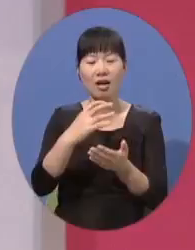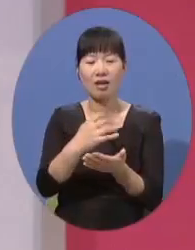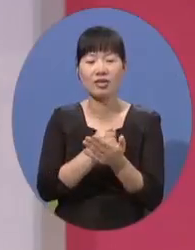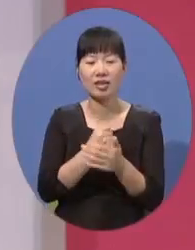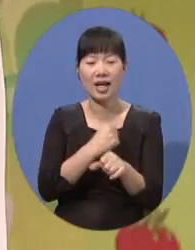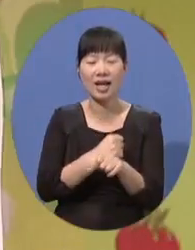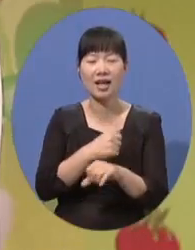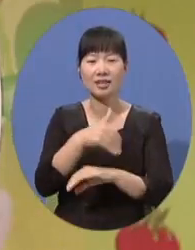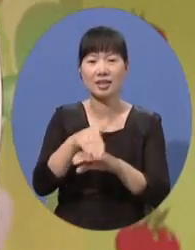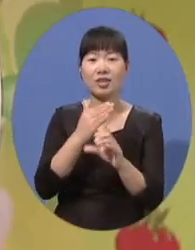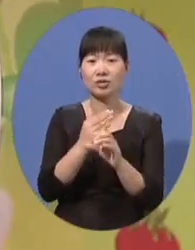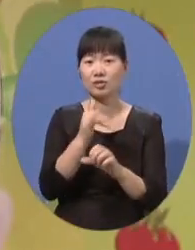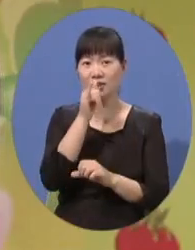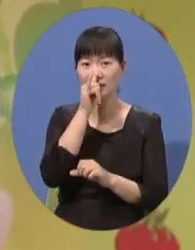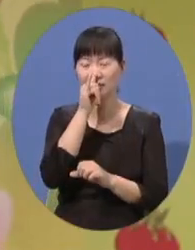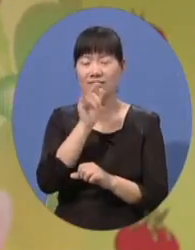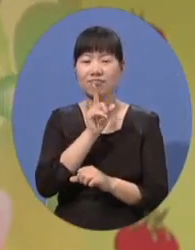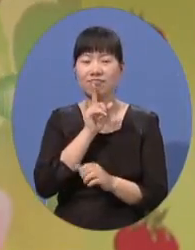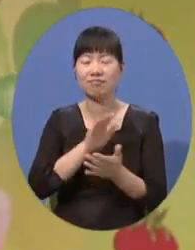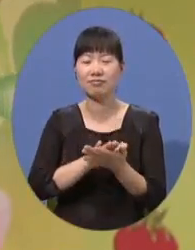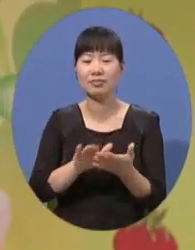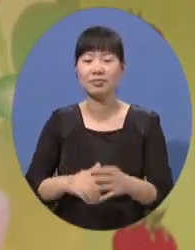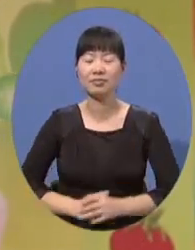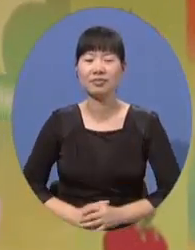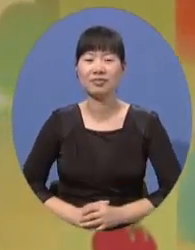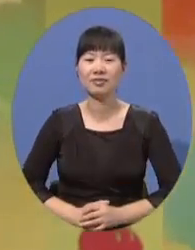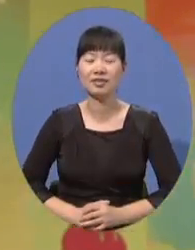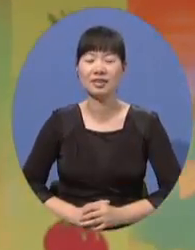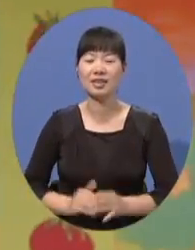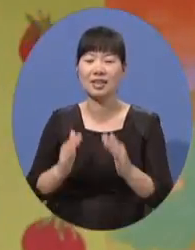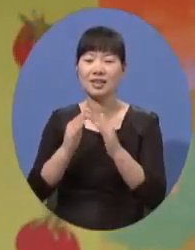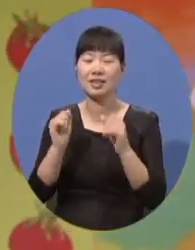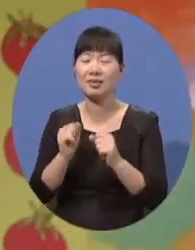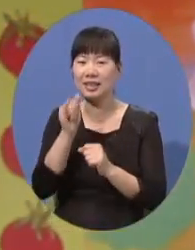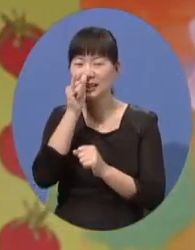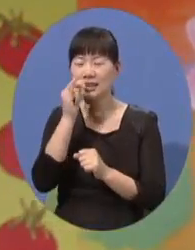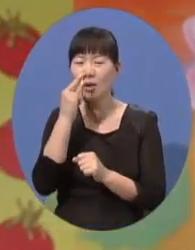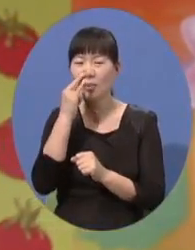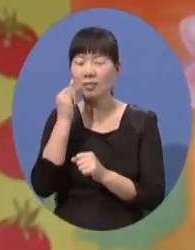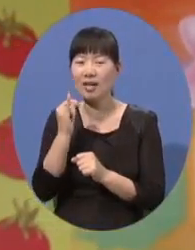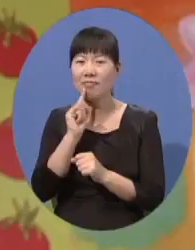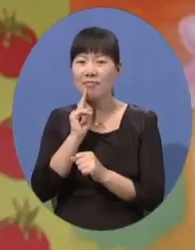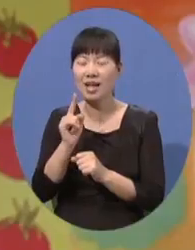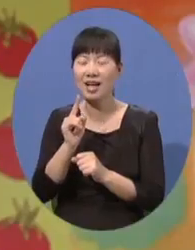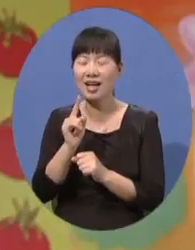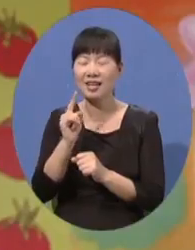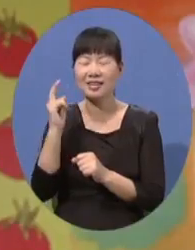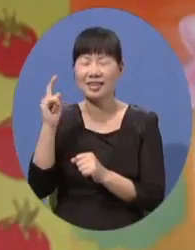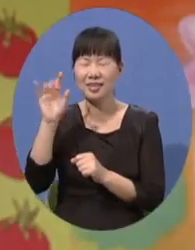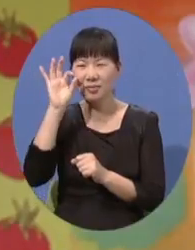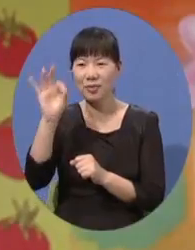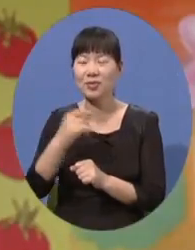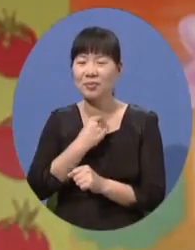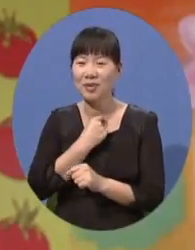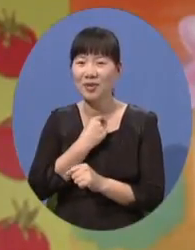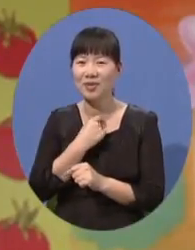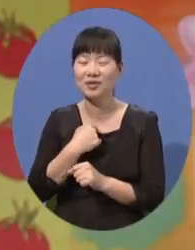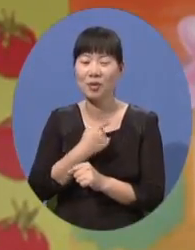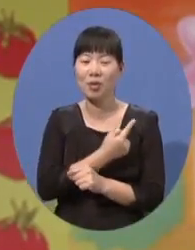지내고 있어요. 최대한 낮춰서. 네, 네. 그렇군요. 전원맘들 얘기를 한번 들어보고 싶어요. 왜 안 끼워주시는 예. 거예요, 저희들을?